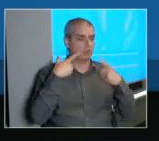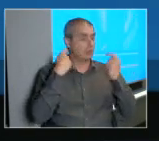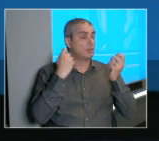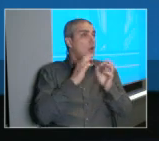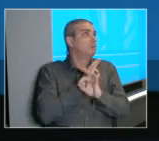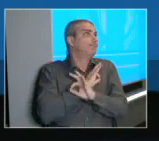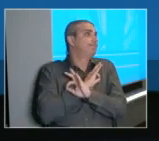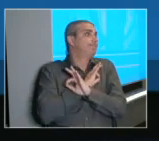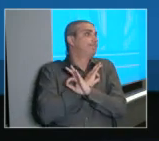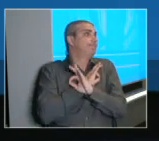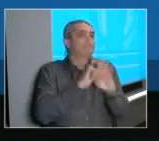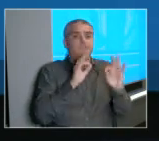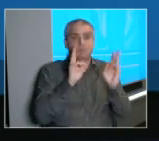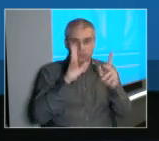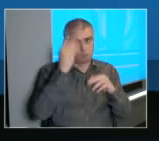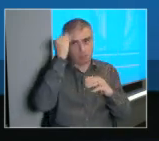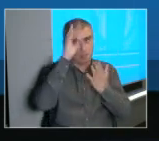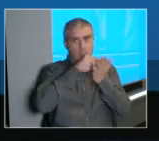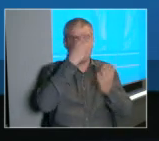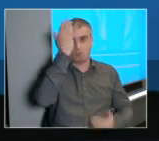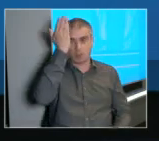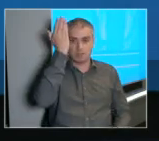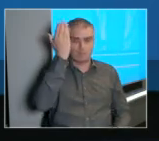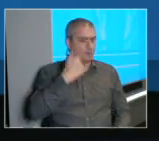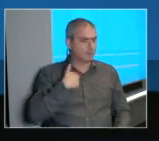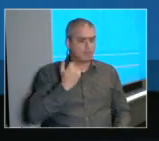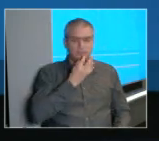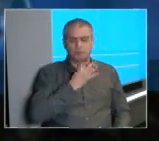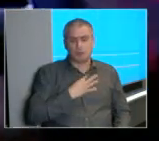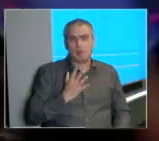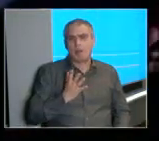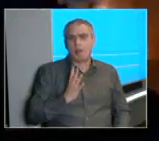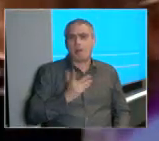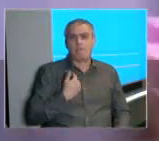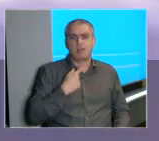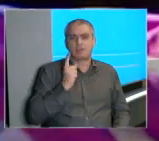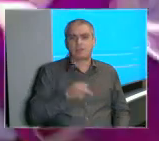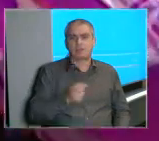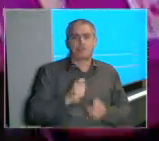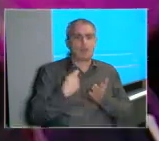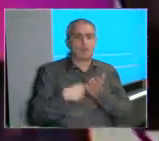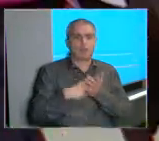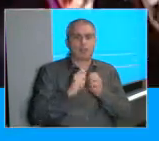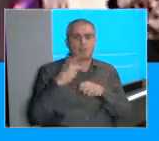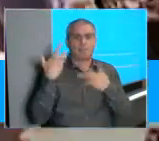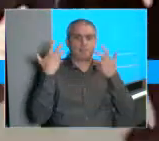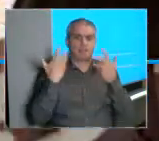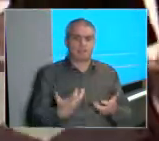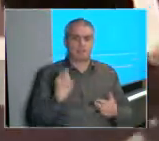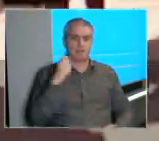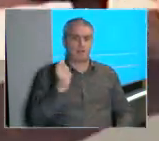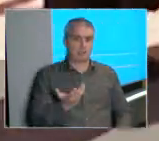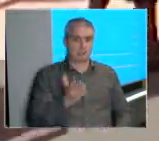חינוך לתפארת, שיש מה ללמוד ממנה. אני תמיד שואלת את זה, למה אנחנו צריכים לשלם מחירים כל כך